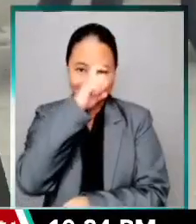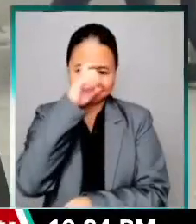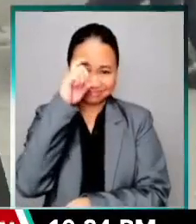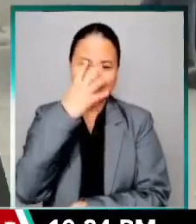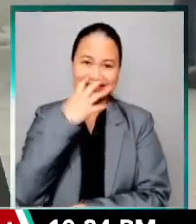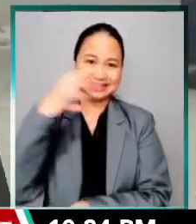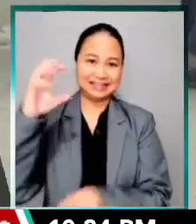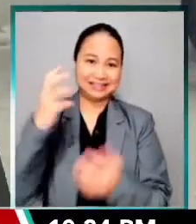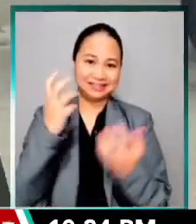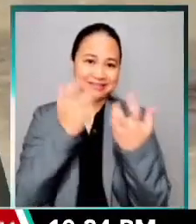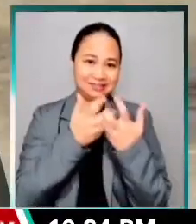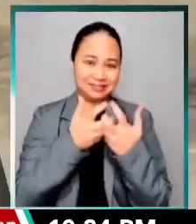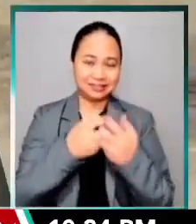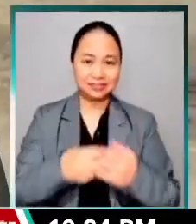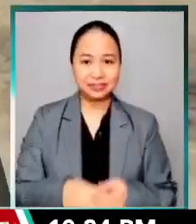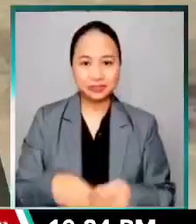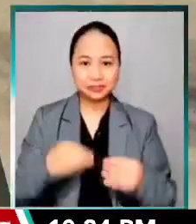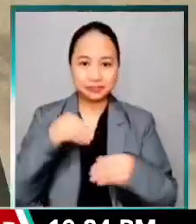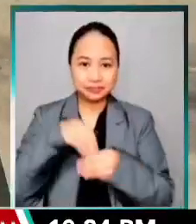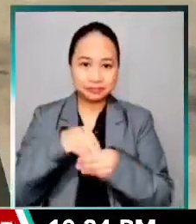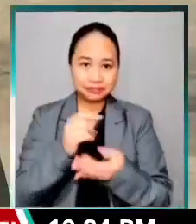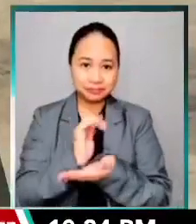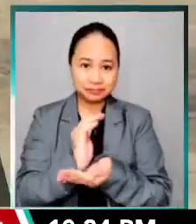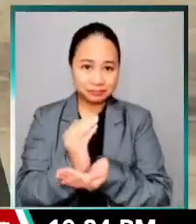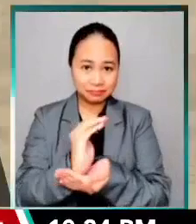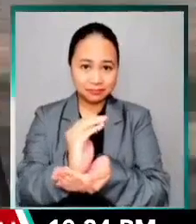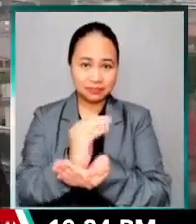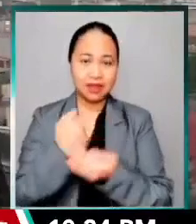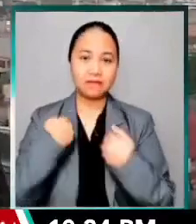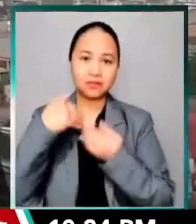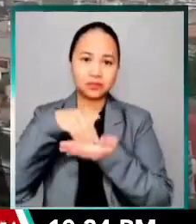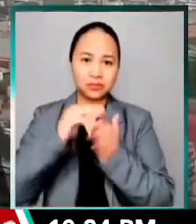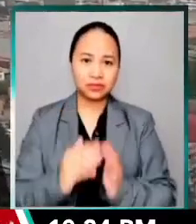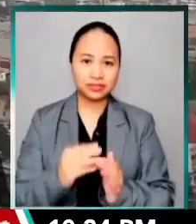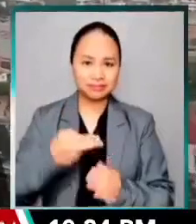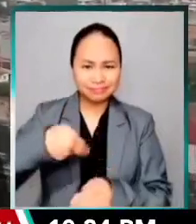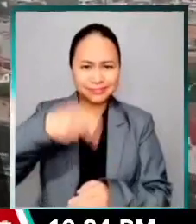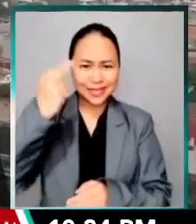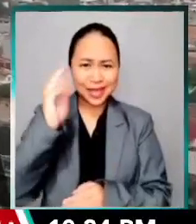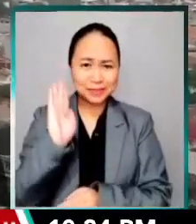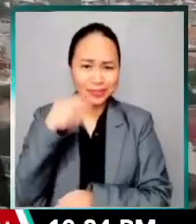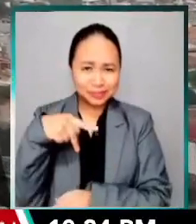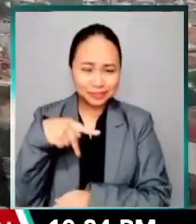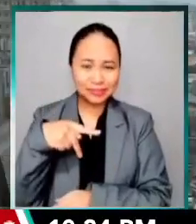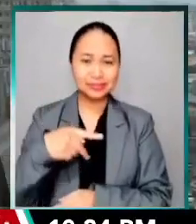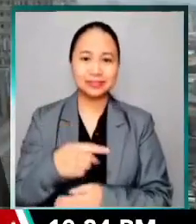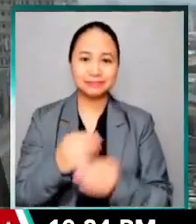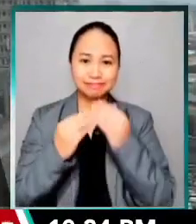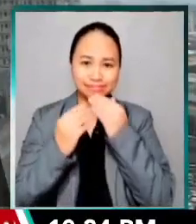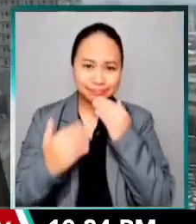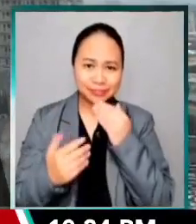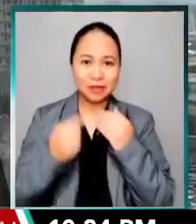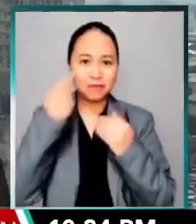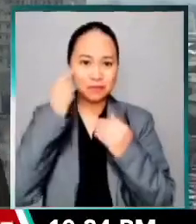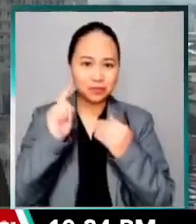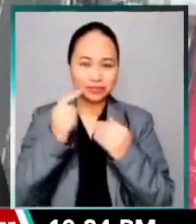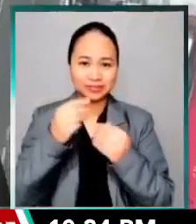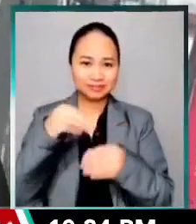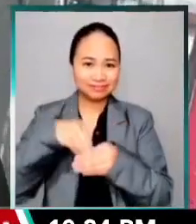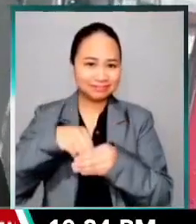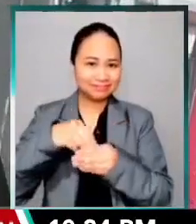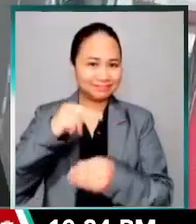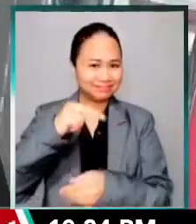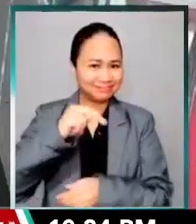City naman, may estudyante na tumaas ang blood pressure dahil sa init. Maging sa Metro Manila, nakaranas din ang heat index na umabot sa